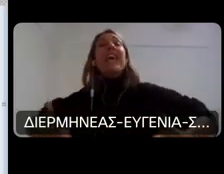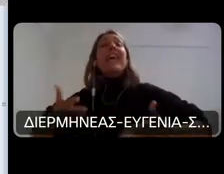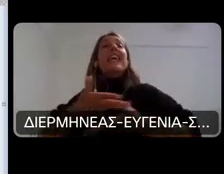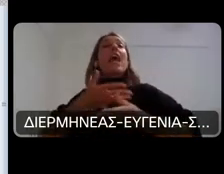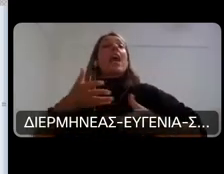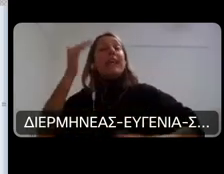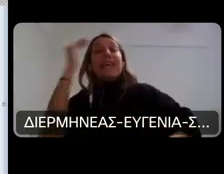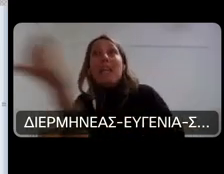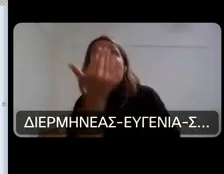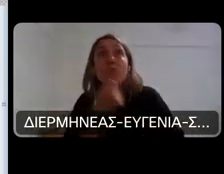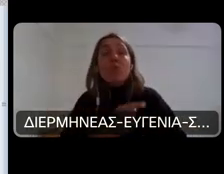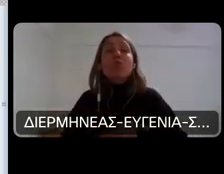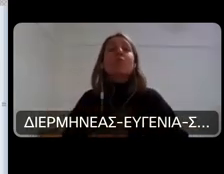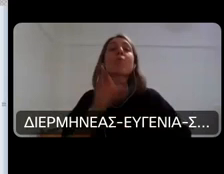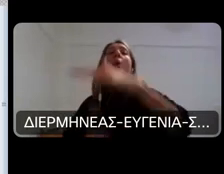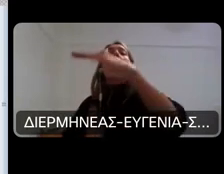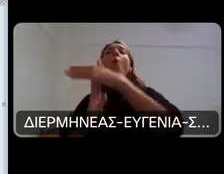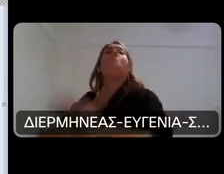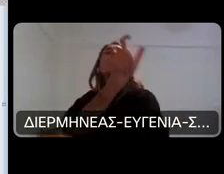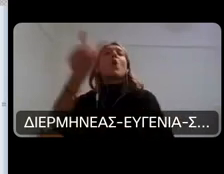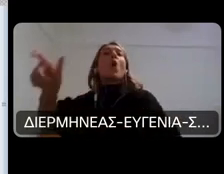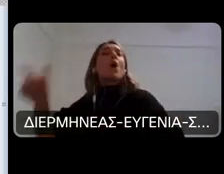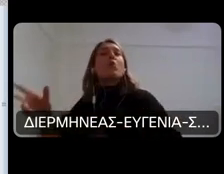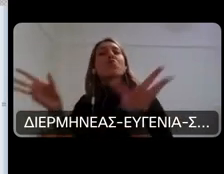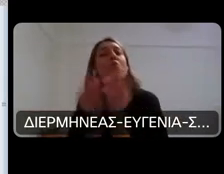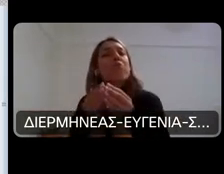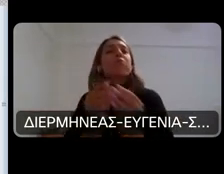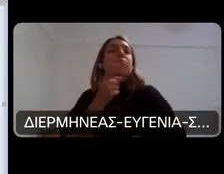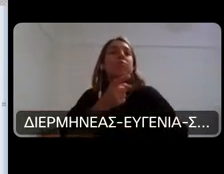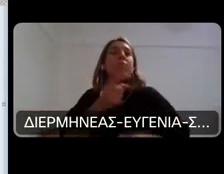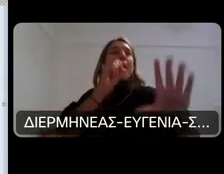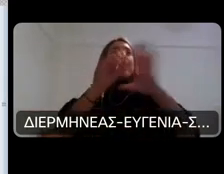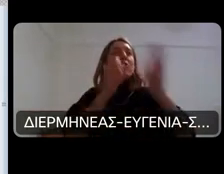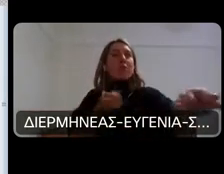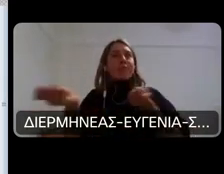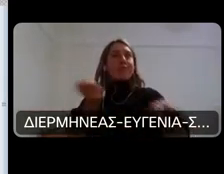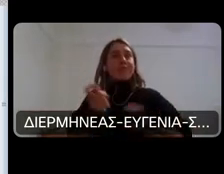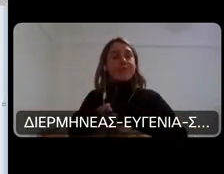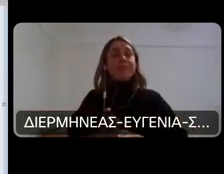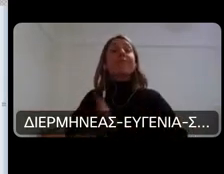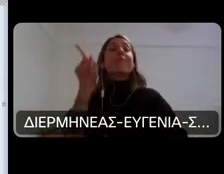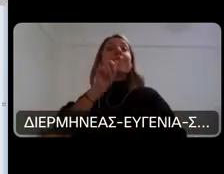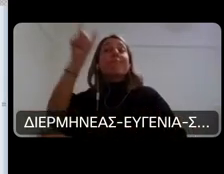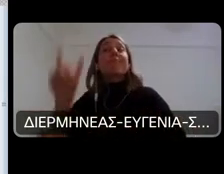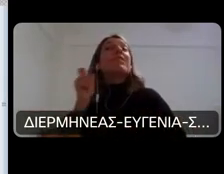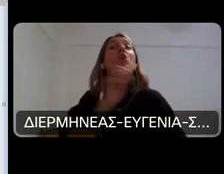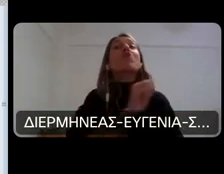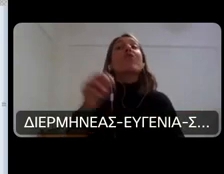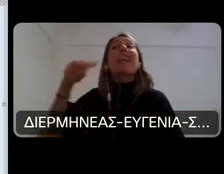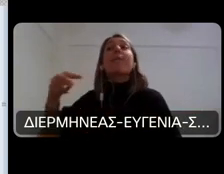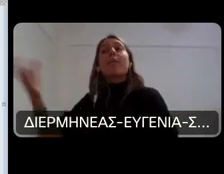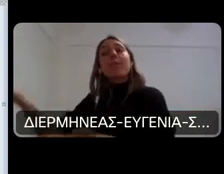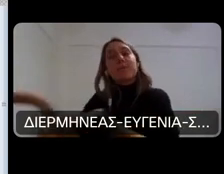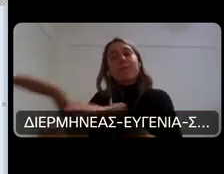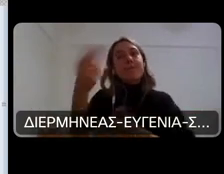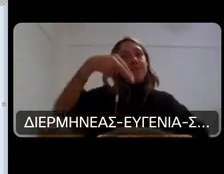στις προέδρους των συνεδριών για τη διαχείριση της διεξαγωγής των παρουσιάσεων, στην προσκεκλημένη ομιλήτρια Σοφία Λαμπροπούλου και στον